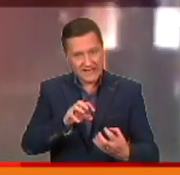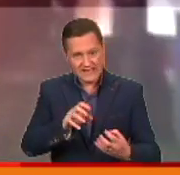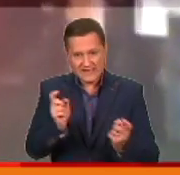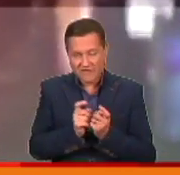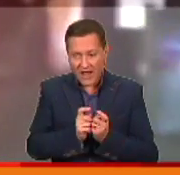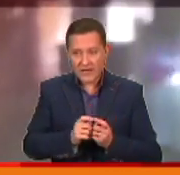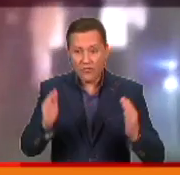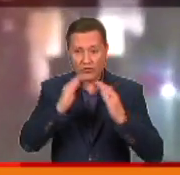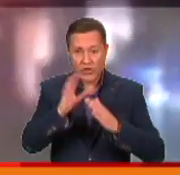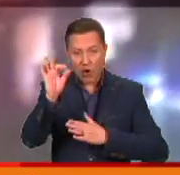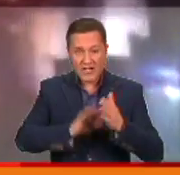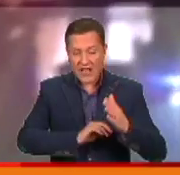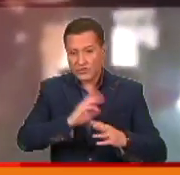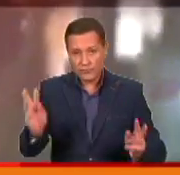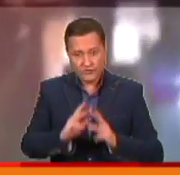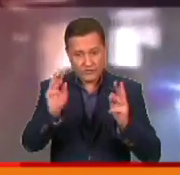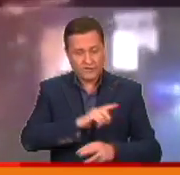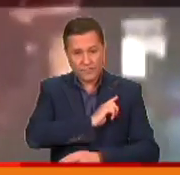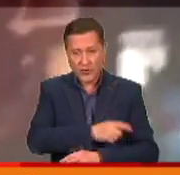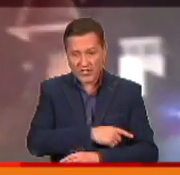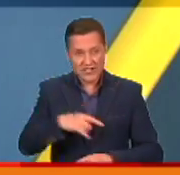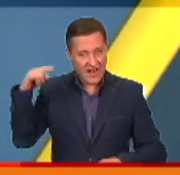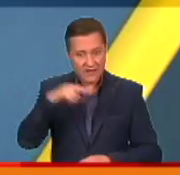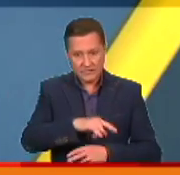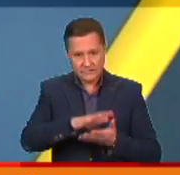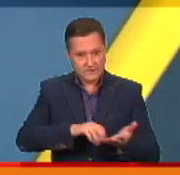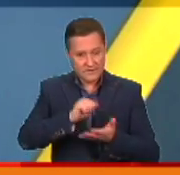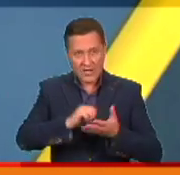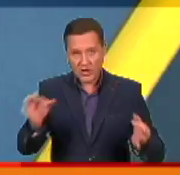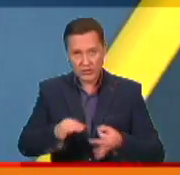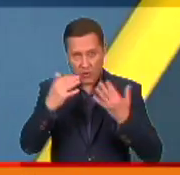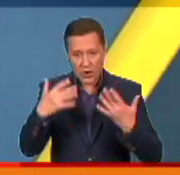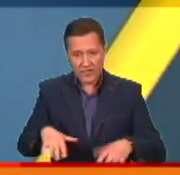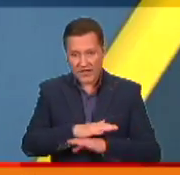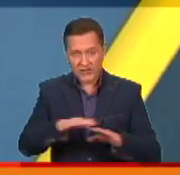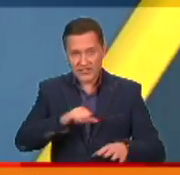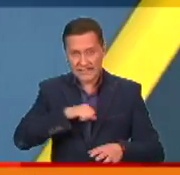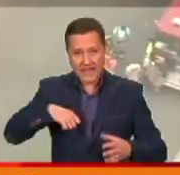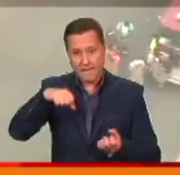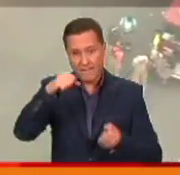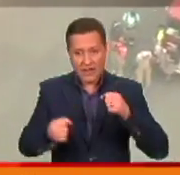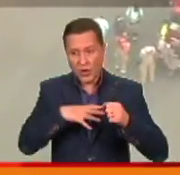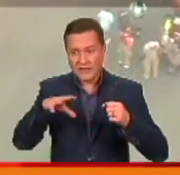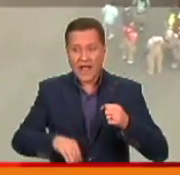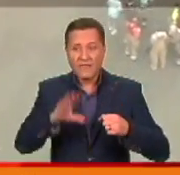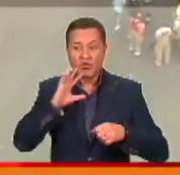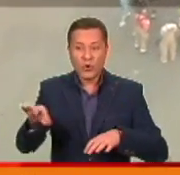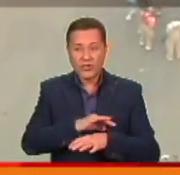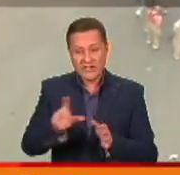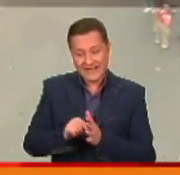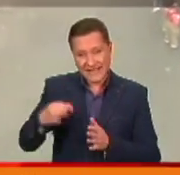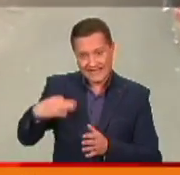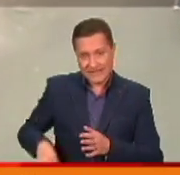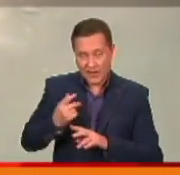В будинку одразу почалася сильна пожежа, від літака майже нічого не лишилося. Сам пілот загинув, а от дружина із сином,